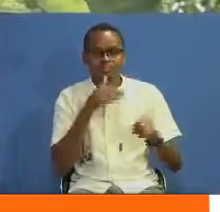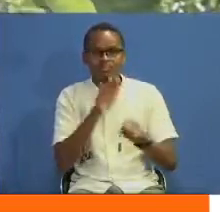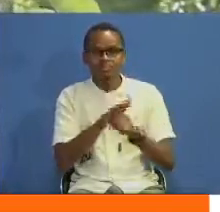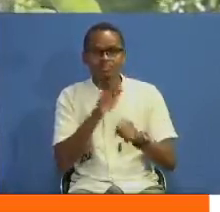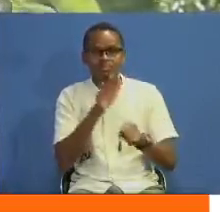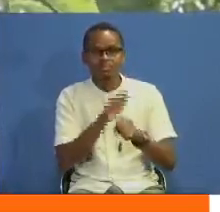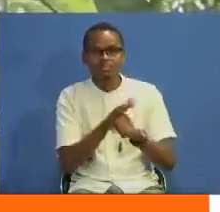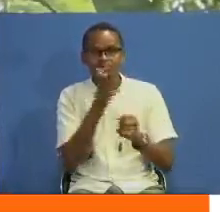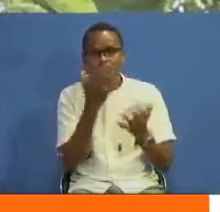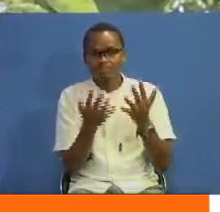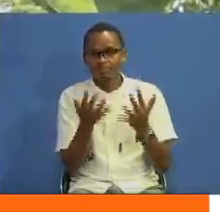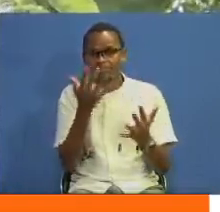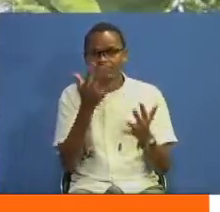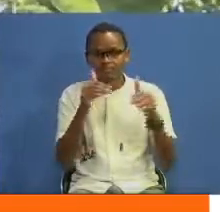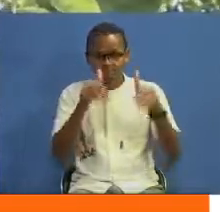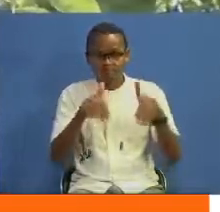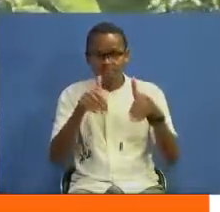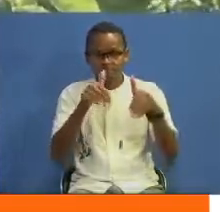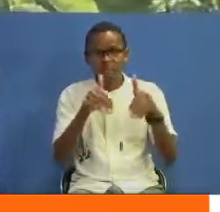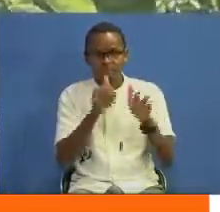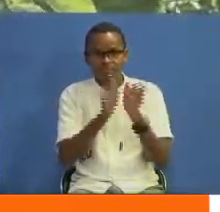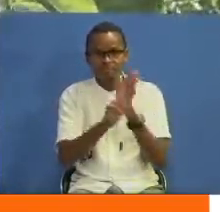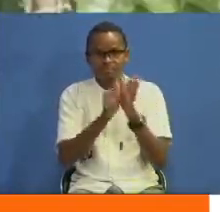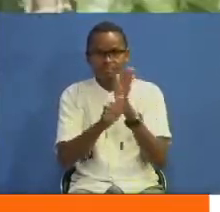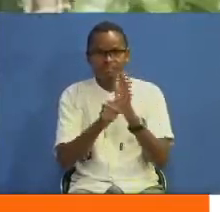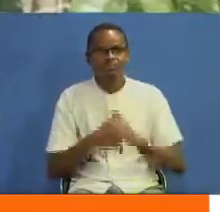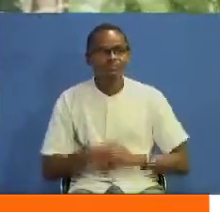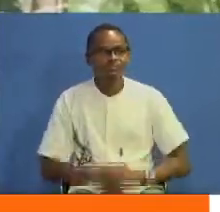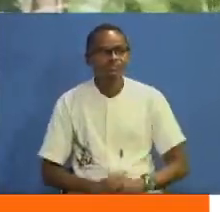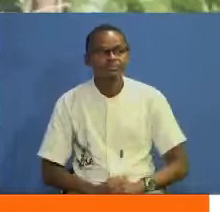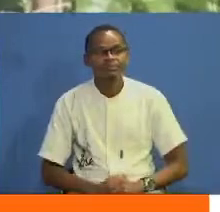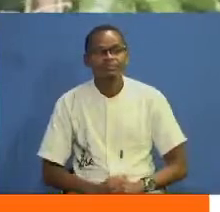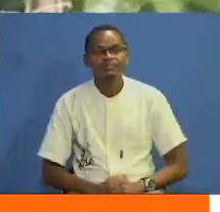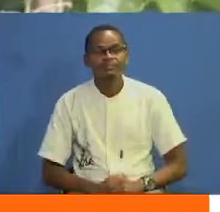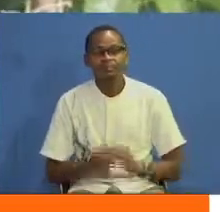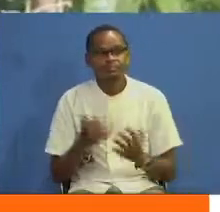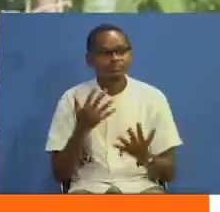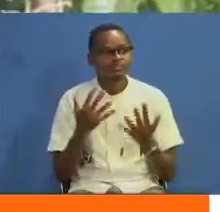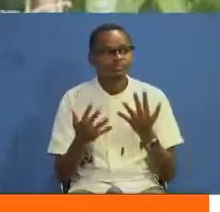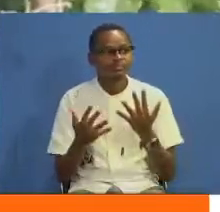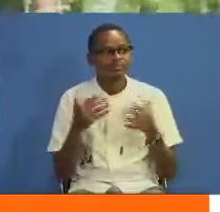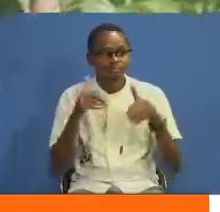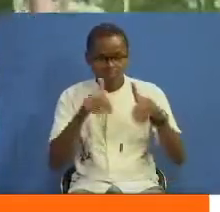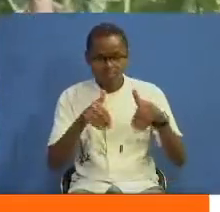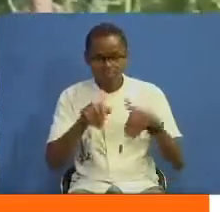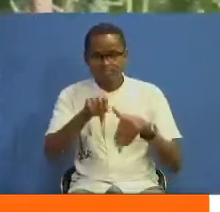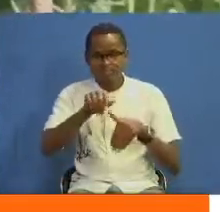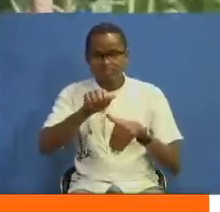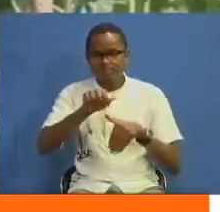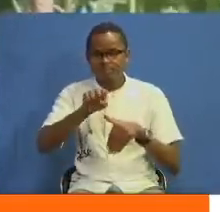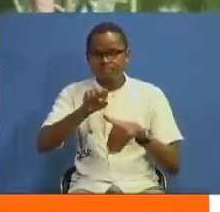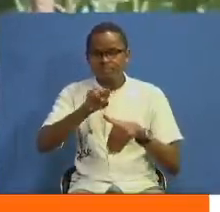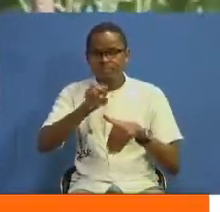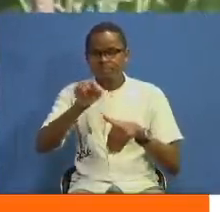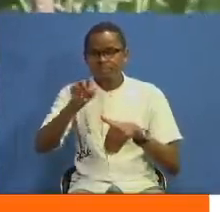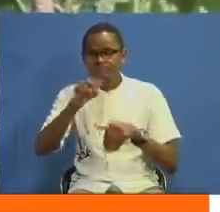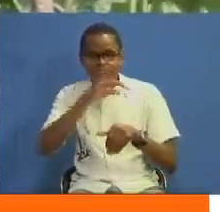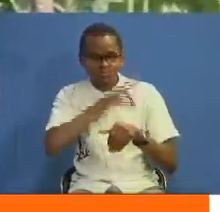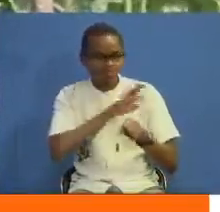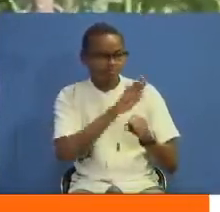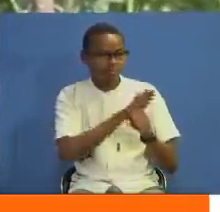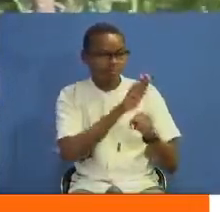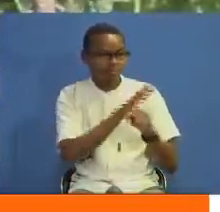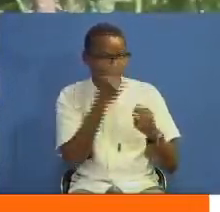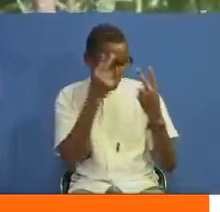zaidi ikilinganishwa na kilimo cha mahindi. Kulinganisha ukulima ya passion na mahindi, passion iko na faida juu sasa